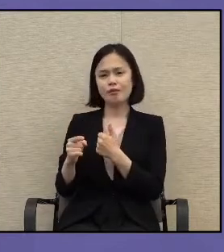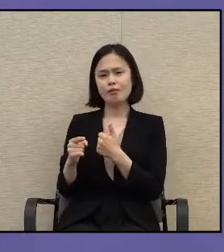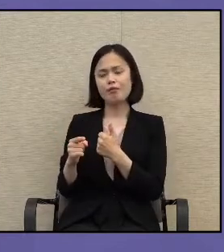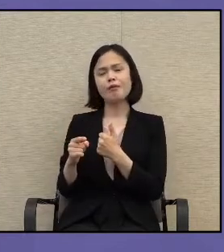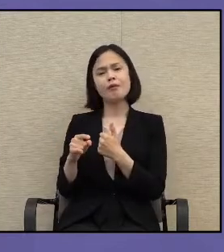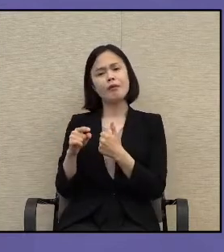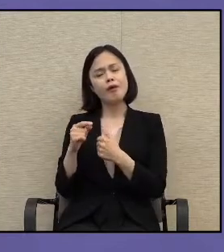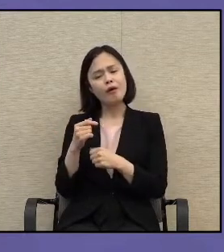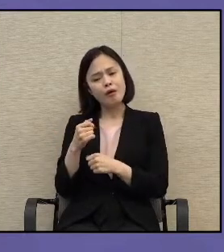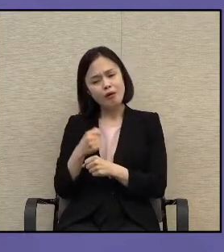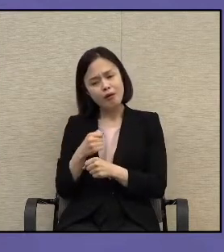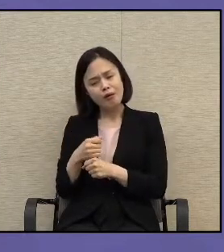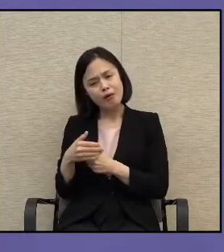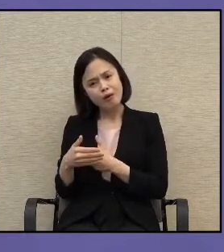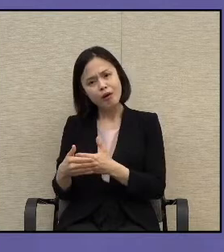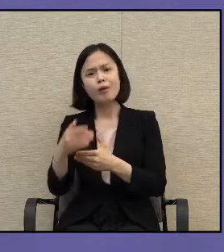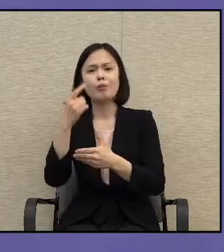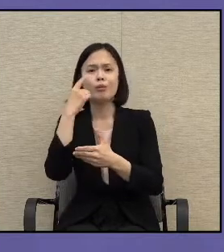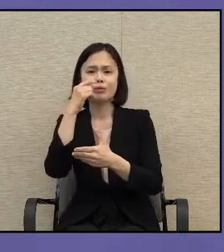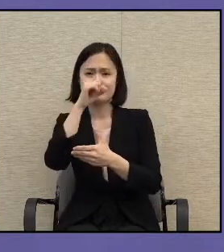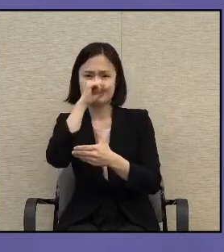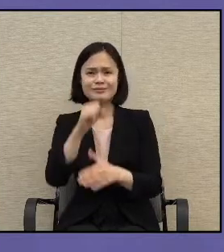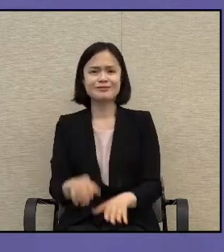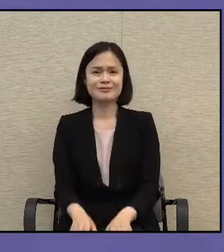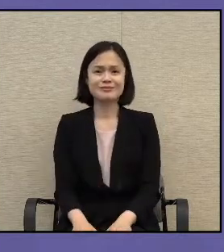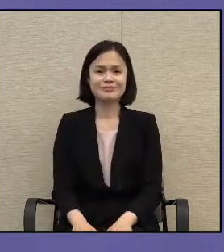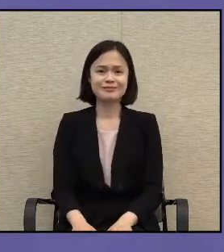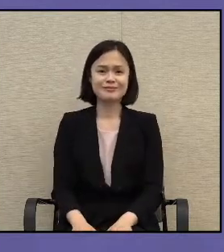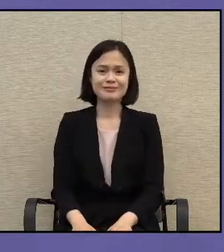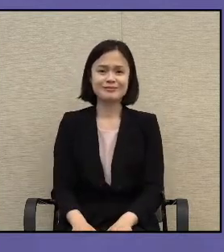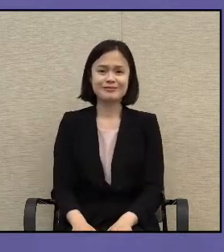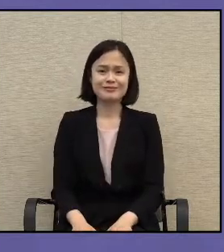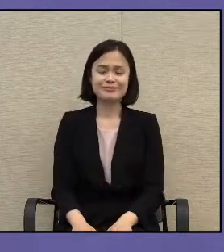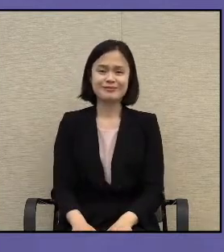이런 분들을 대상으로 해서 시행되기도 하고